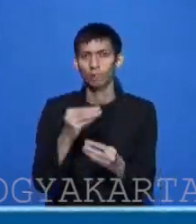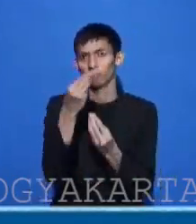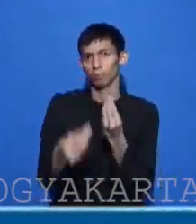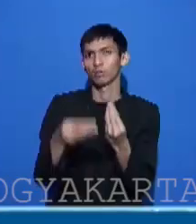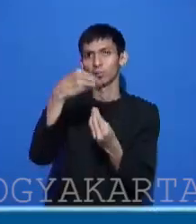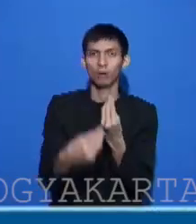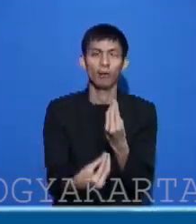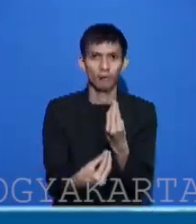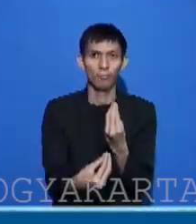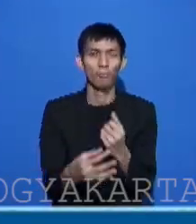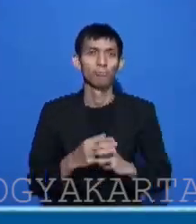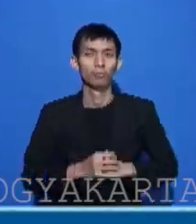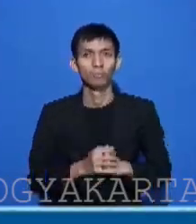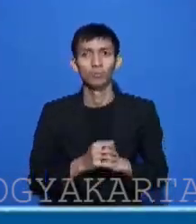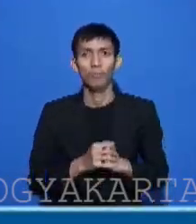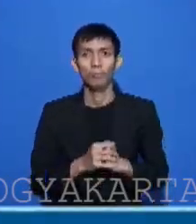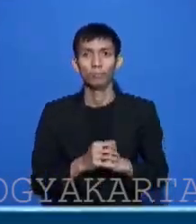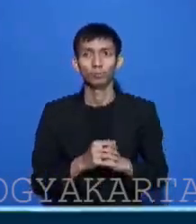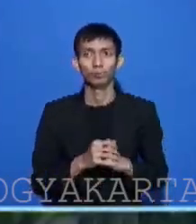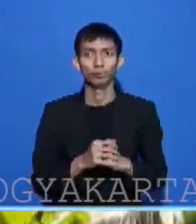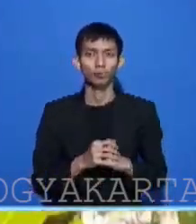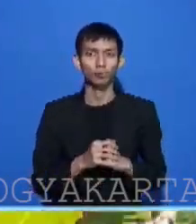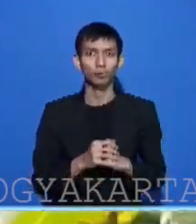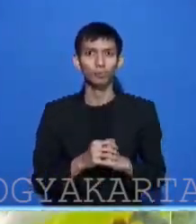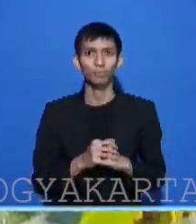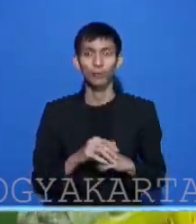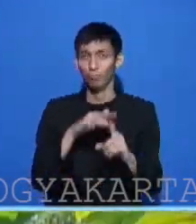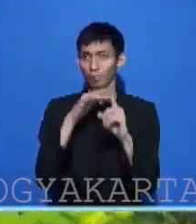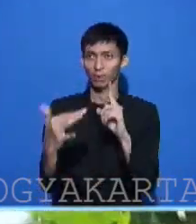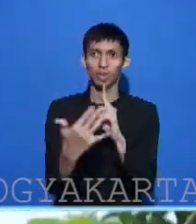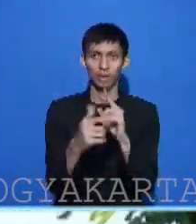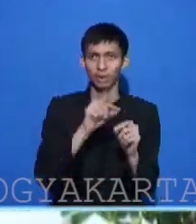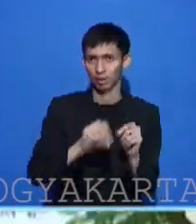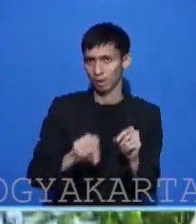gali pun Inggih meniko sarbiti sawene warga